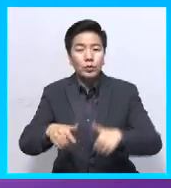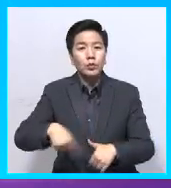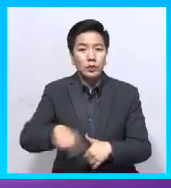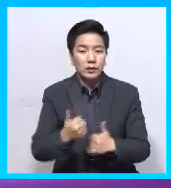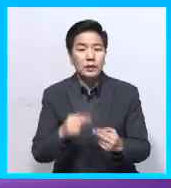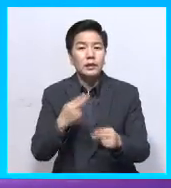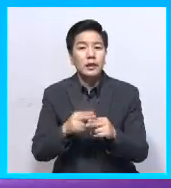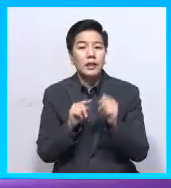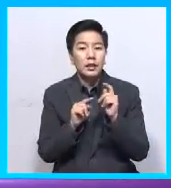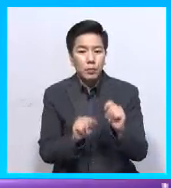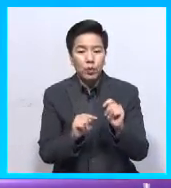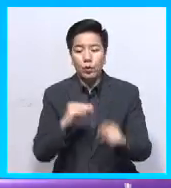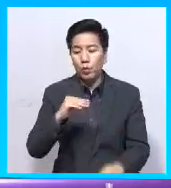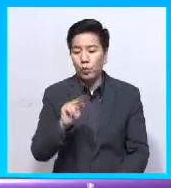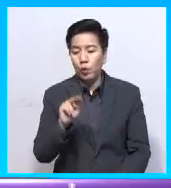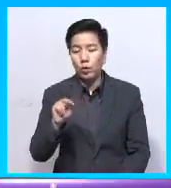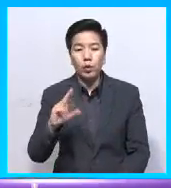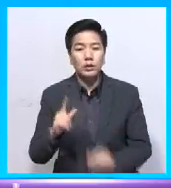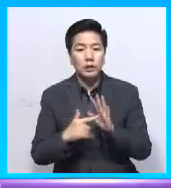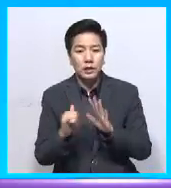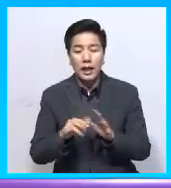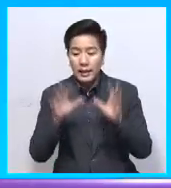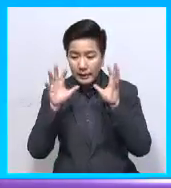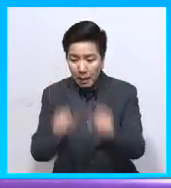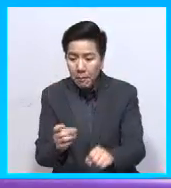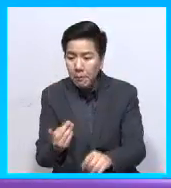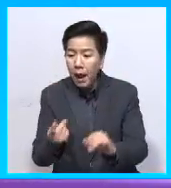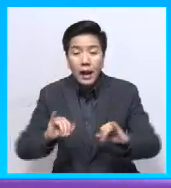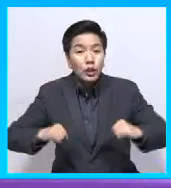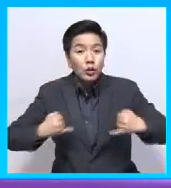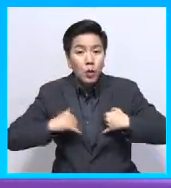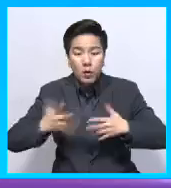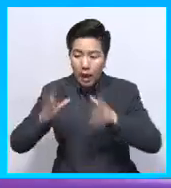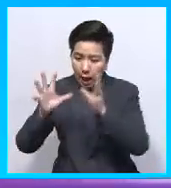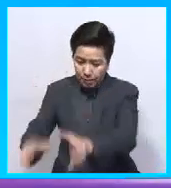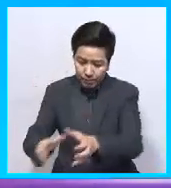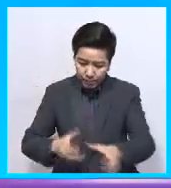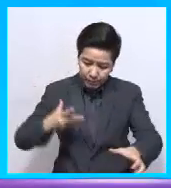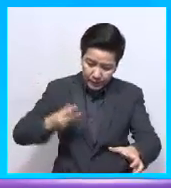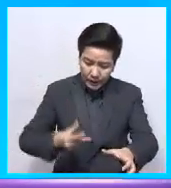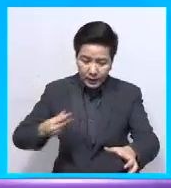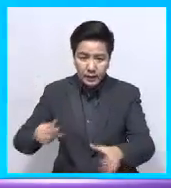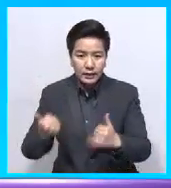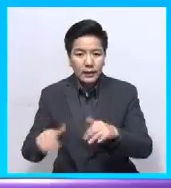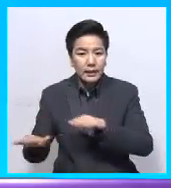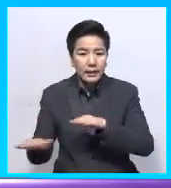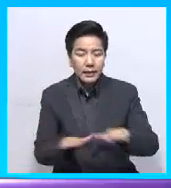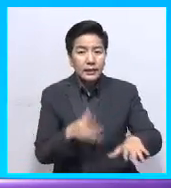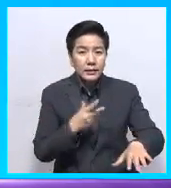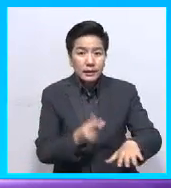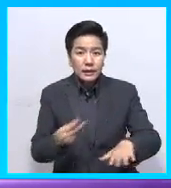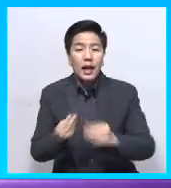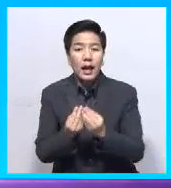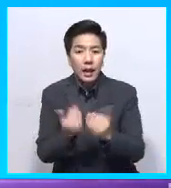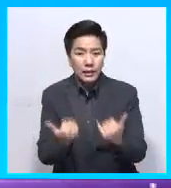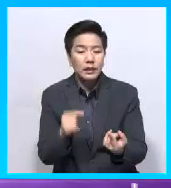ตำบลโนนชัยพร้อมทั้งได้จัดเจ้าหน้าที่นะคะออกจับสุนัขจรจัดที่ไม่มีเจ้าของมาฉีดวัคซีนให้ด้วยค่ะโดยจัดเตรียมวั